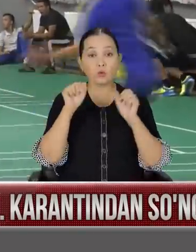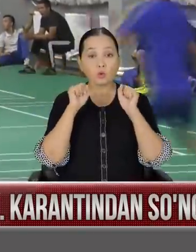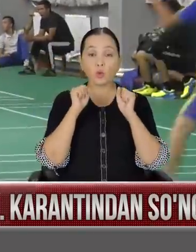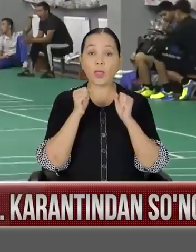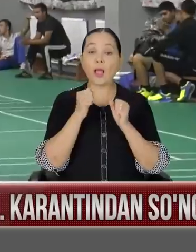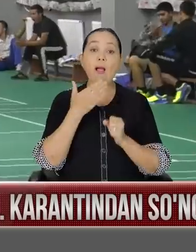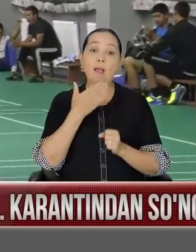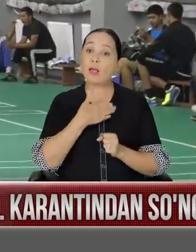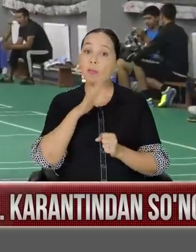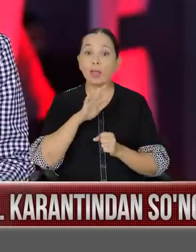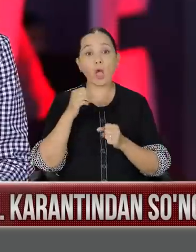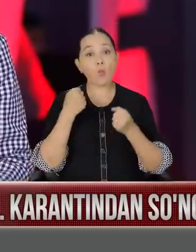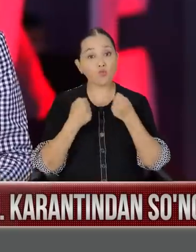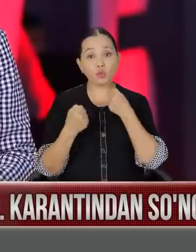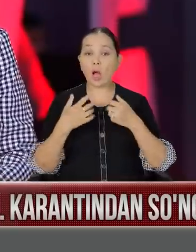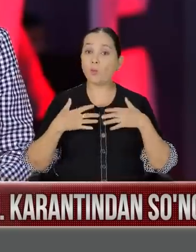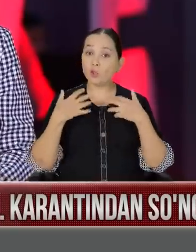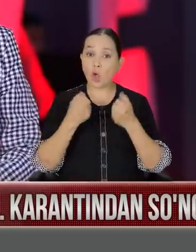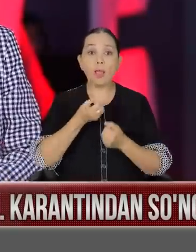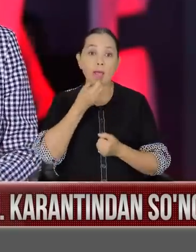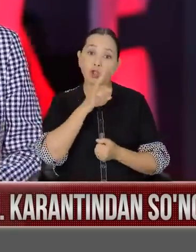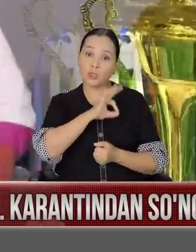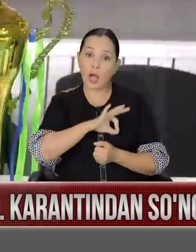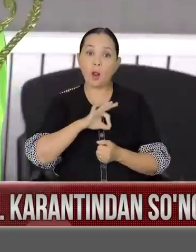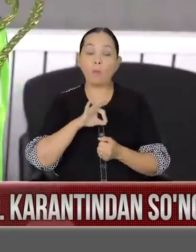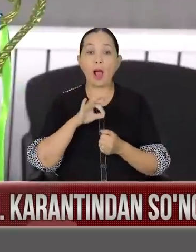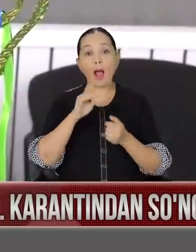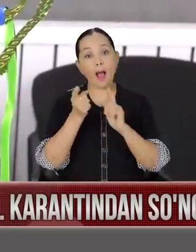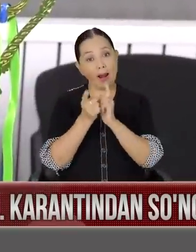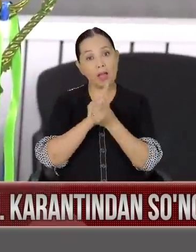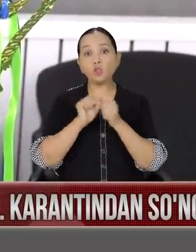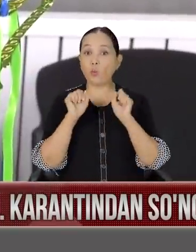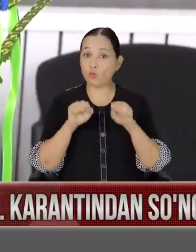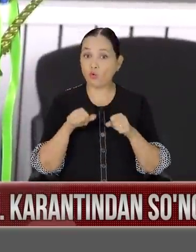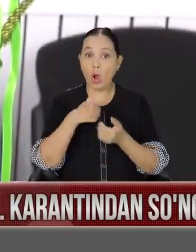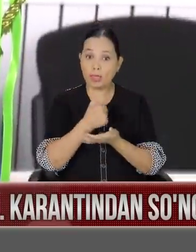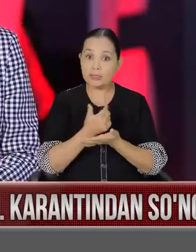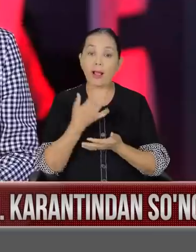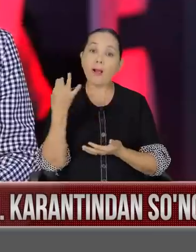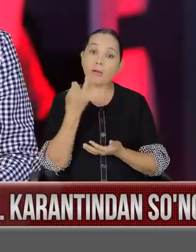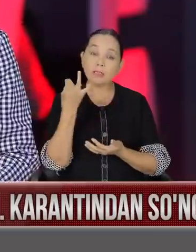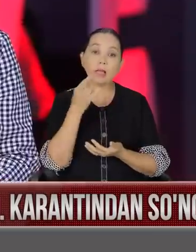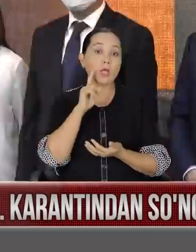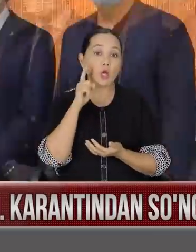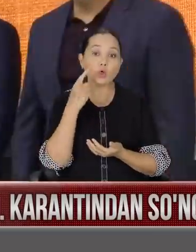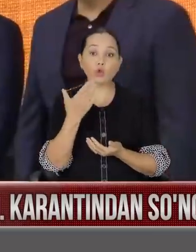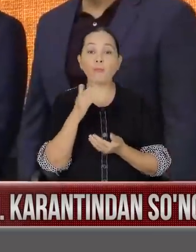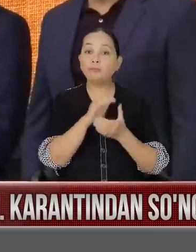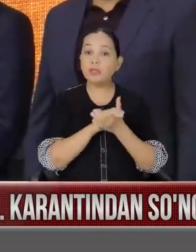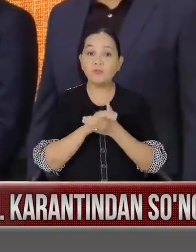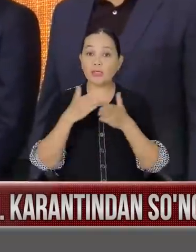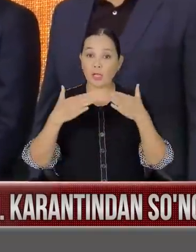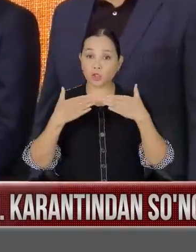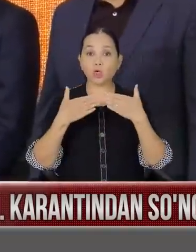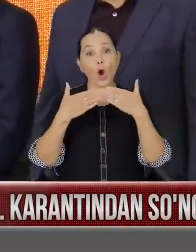shunchaki ermak emas, balki mustahkam sog'liq va yaxshigina daromad manbayiga aylantirish mumkin aslida. Qiziqqan yoshlar uchun esa federatsiya